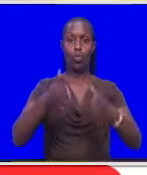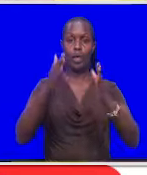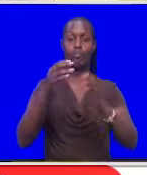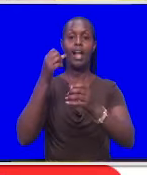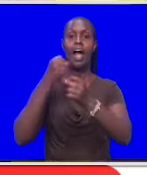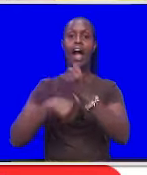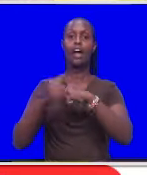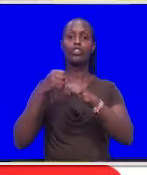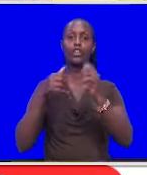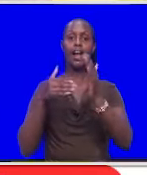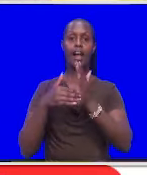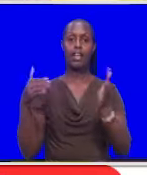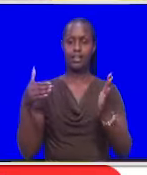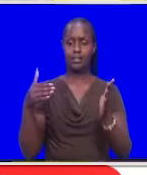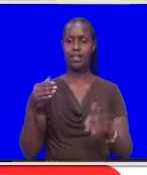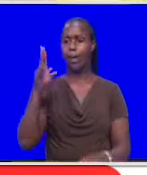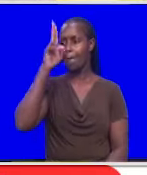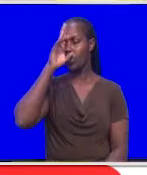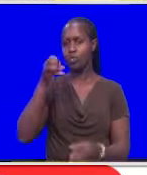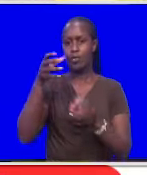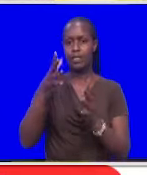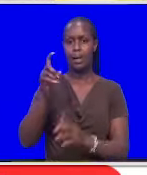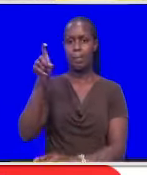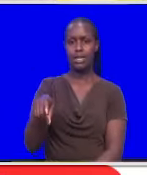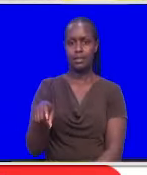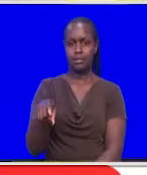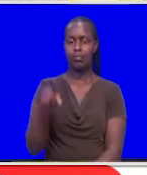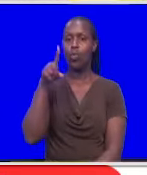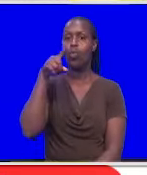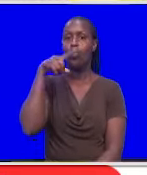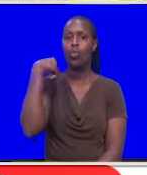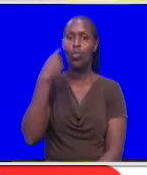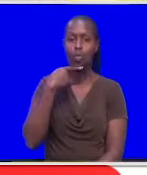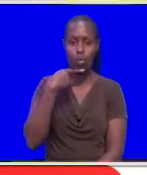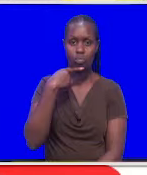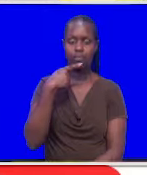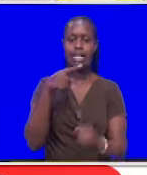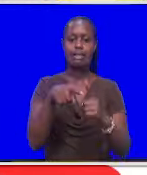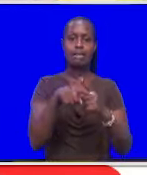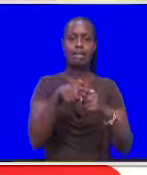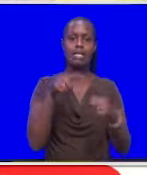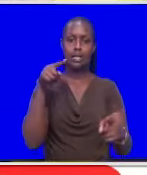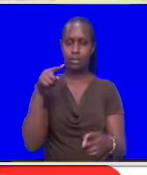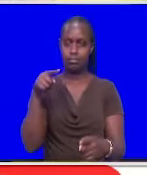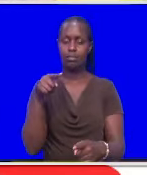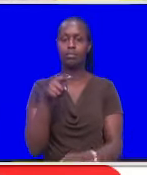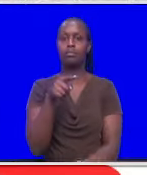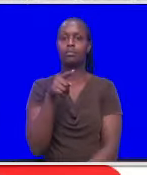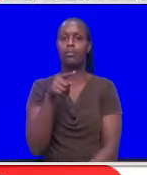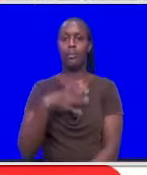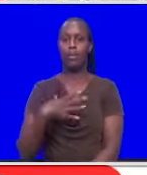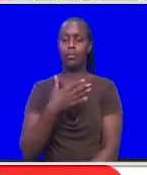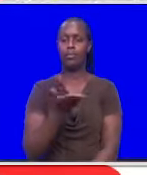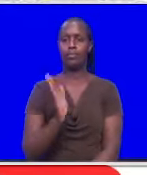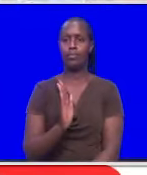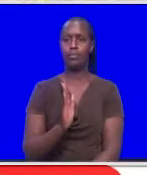action against these police officers who perpetrated these crimes against its people.